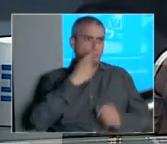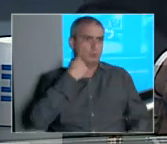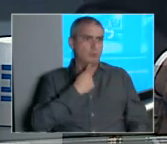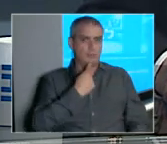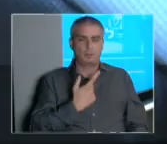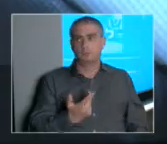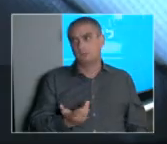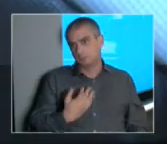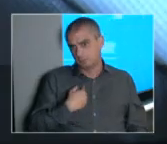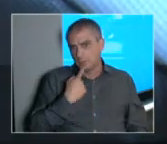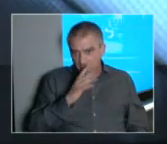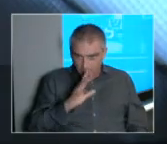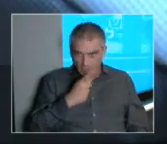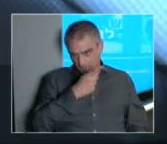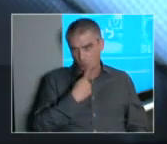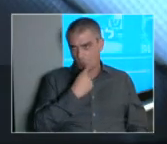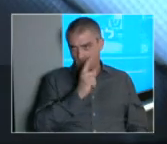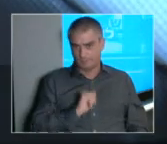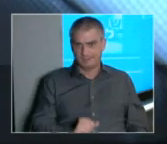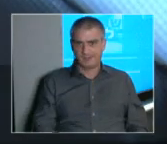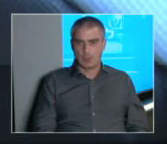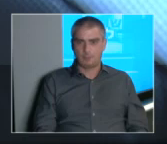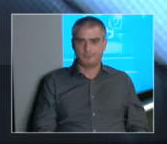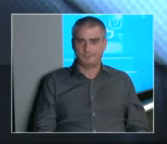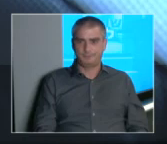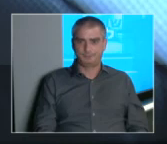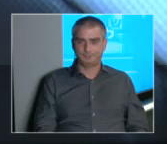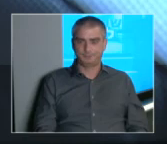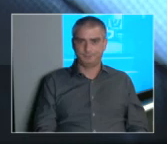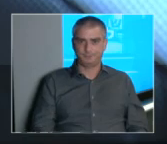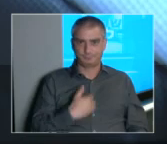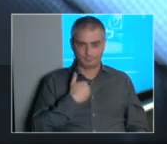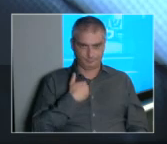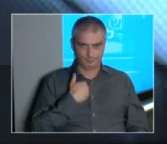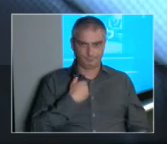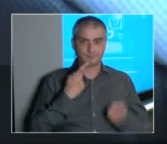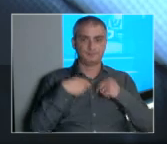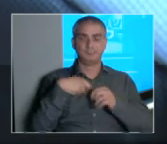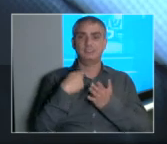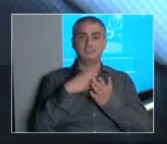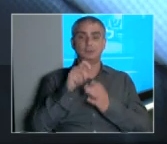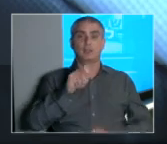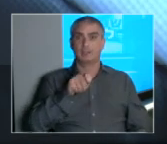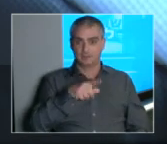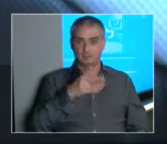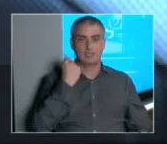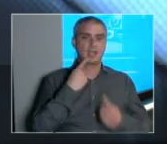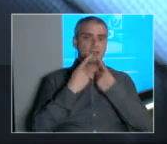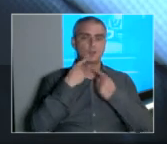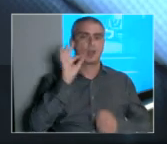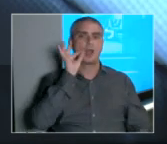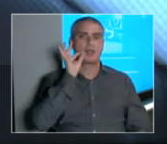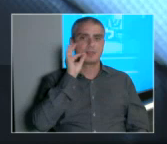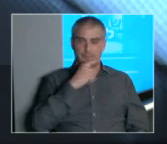פליליות. כן, אז אני אגיד לכם למה הוא אמר את זה, מה שמה. אני בוועדת הכספים של הכנסת היה דיון על